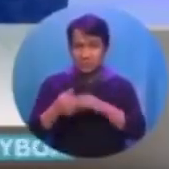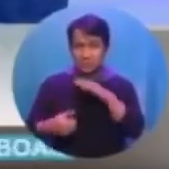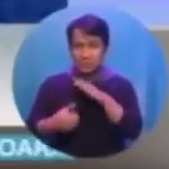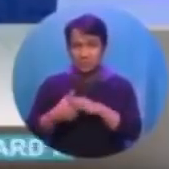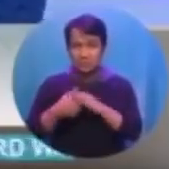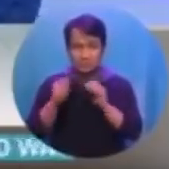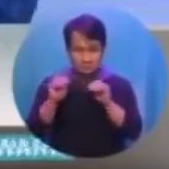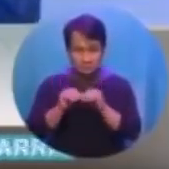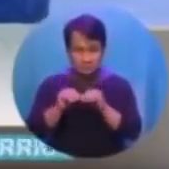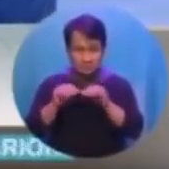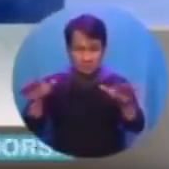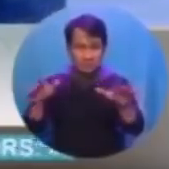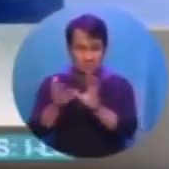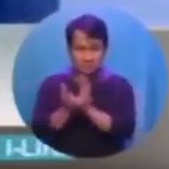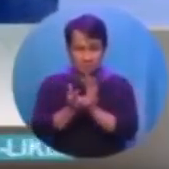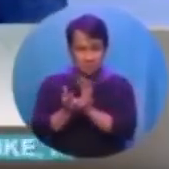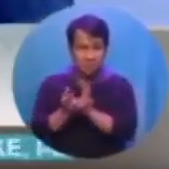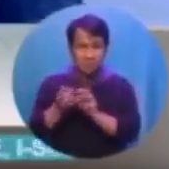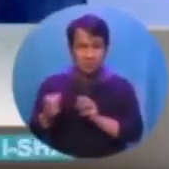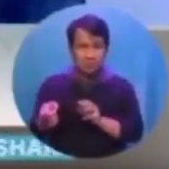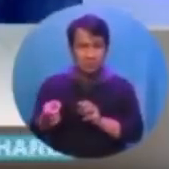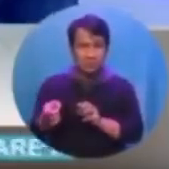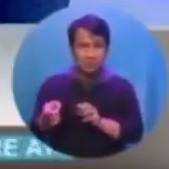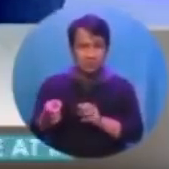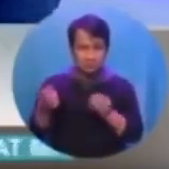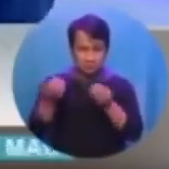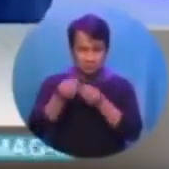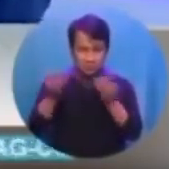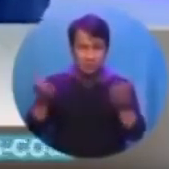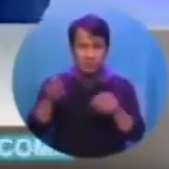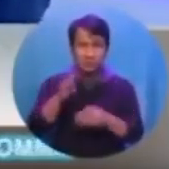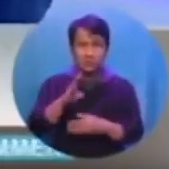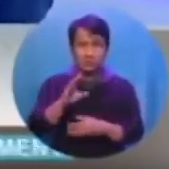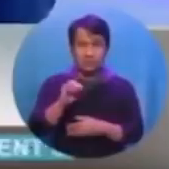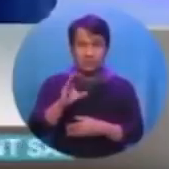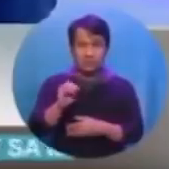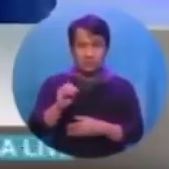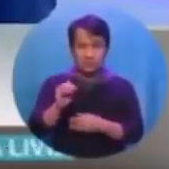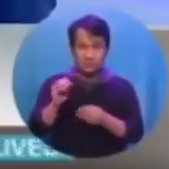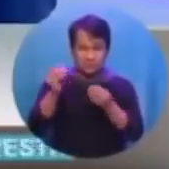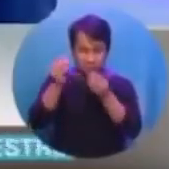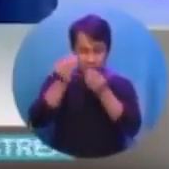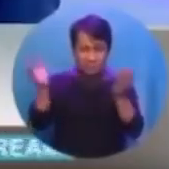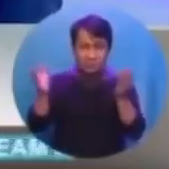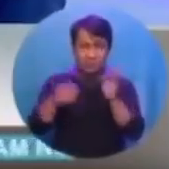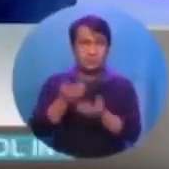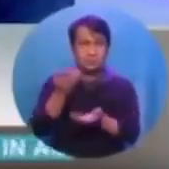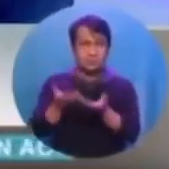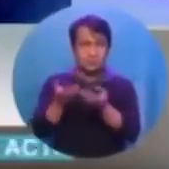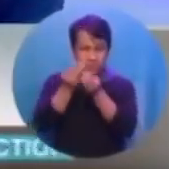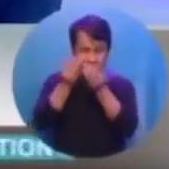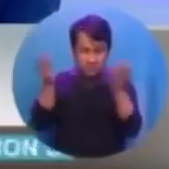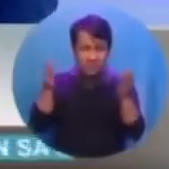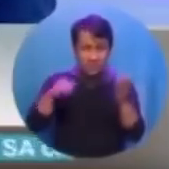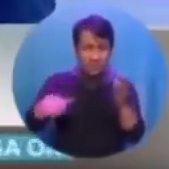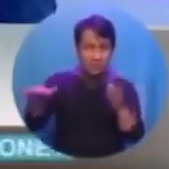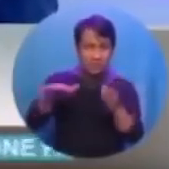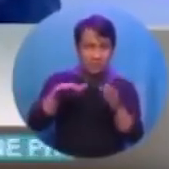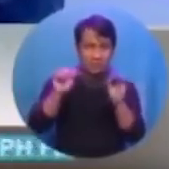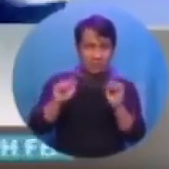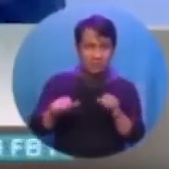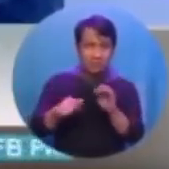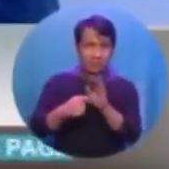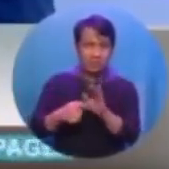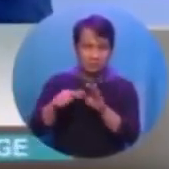na parang kalat na sa komunidad dahil na radyo eh. Bombo is radyo yan eh. So, kapag na-bombo radyo siya, meaning, kalat na